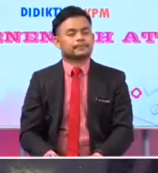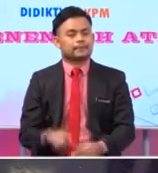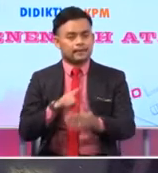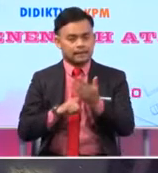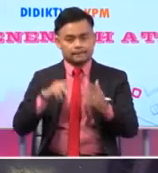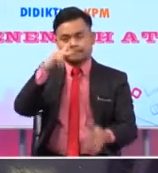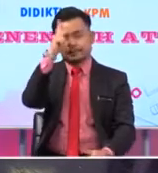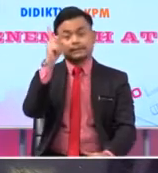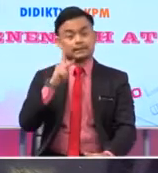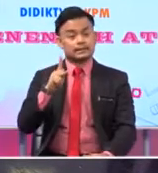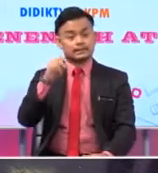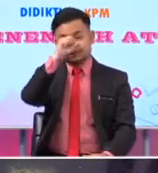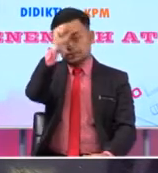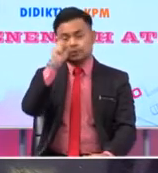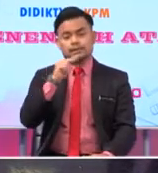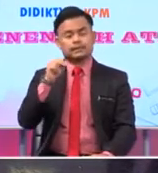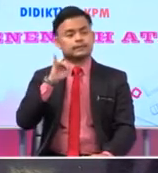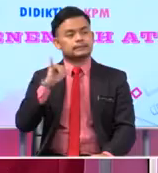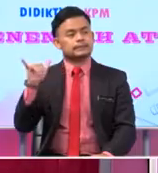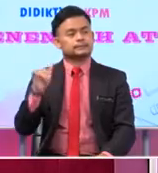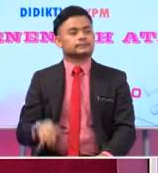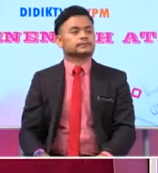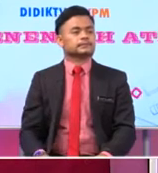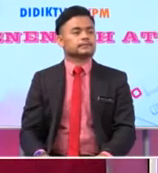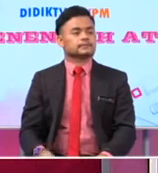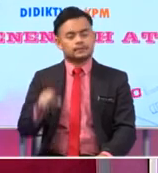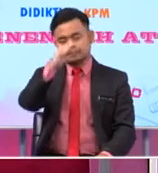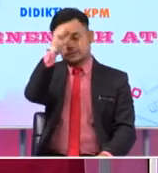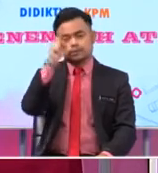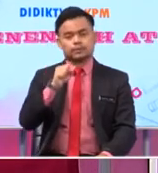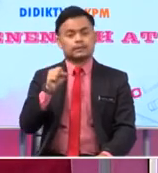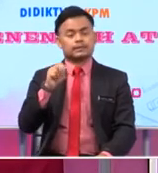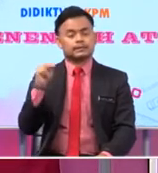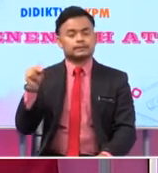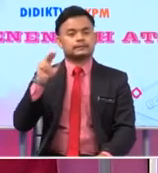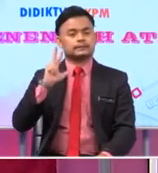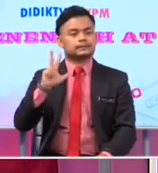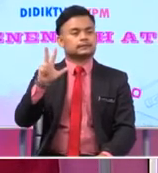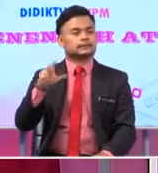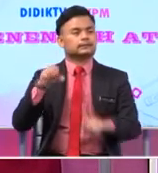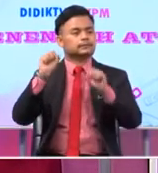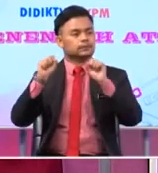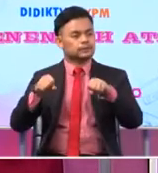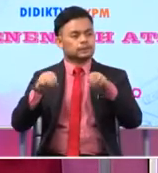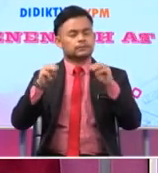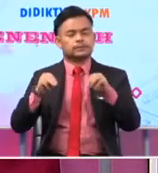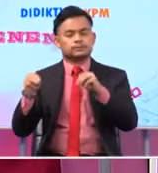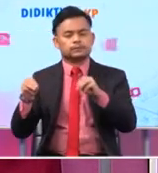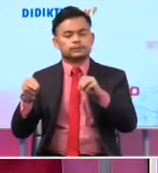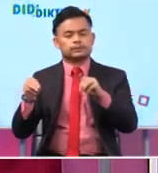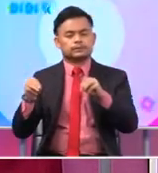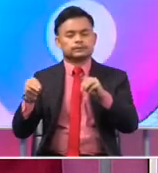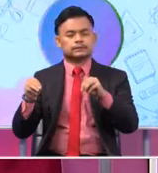kalender Hai ah Oke Bolehkah murid-murid dan Mira Sebutkan cara